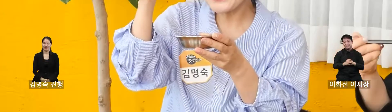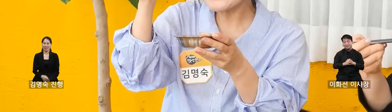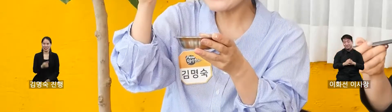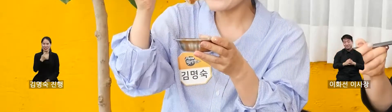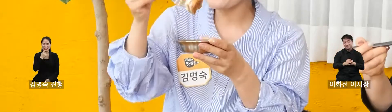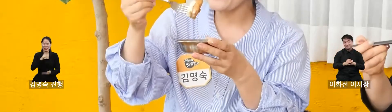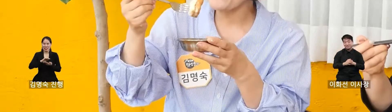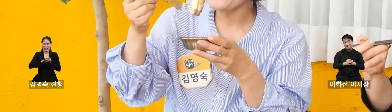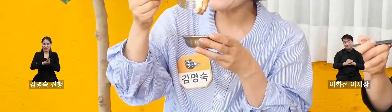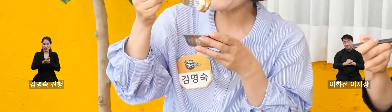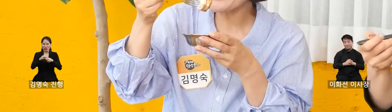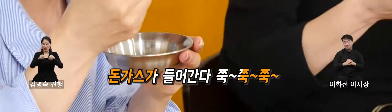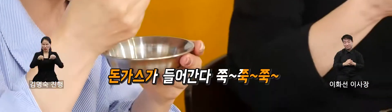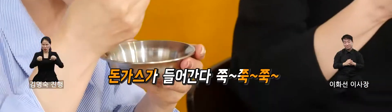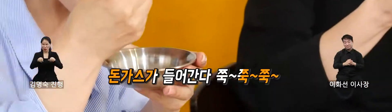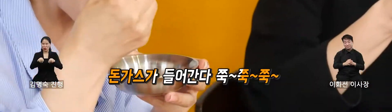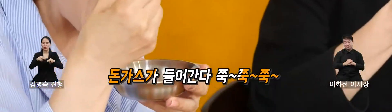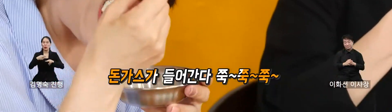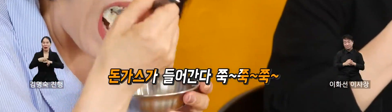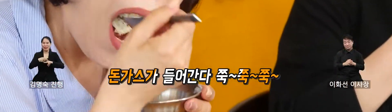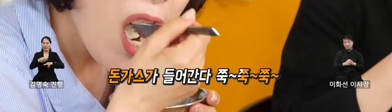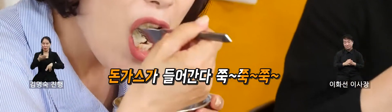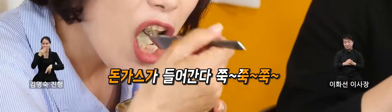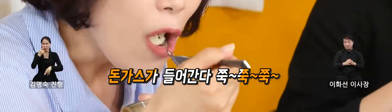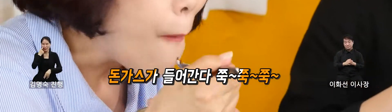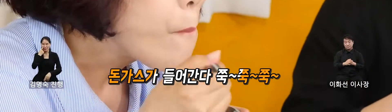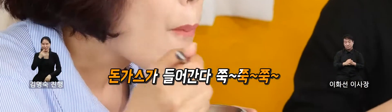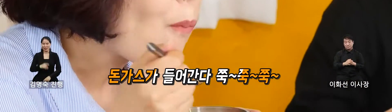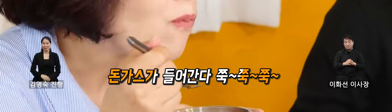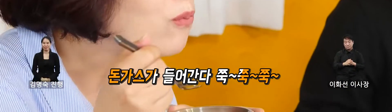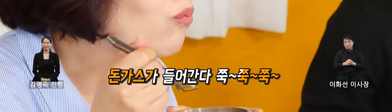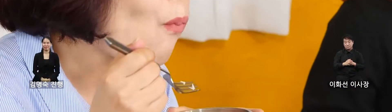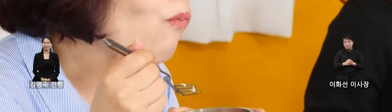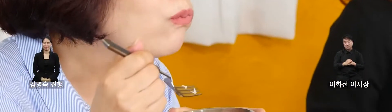눈꽃 돈가스 먹어보겠습니다.